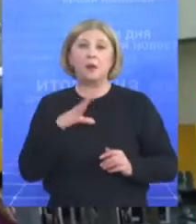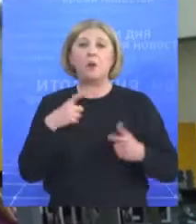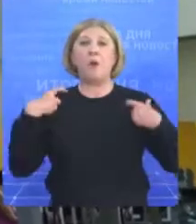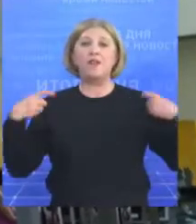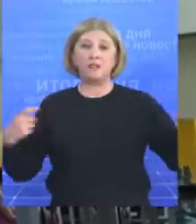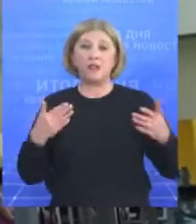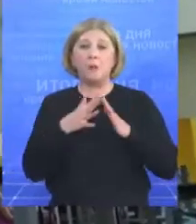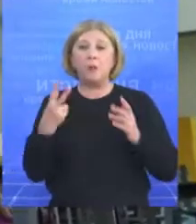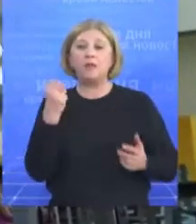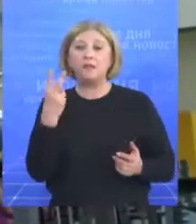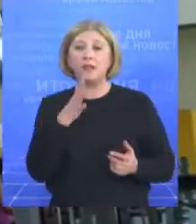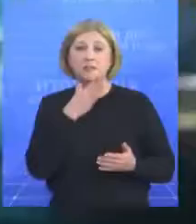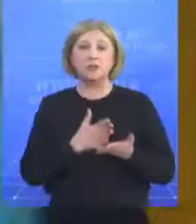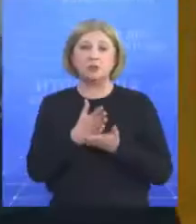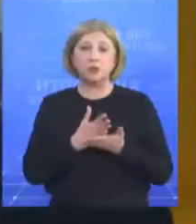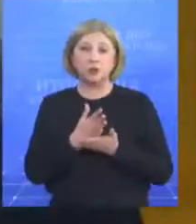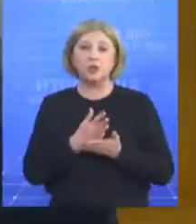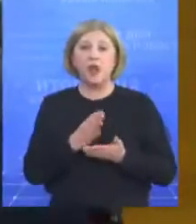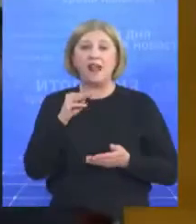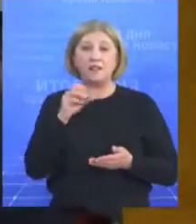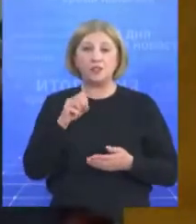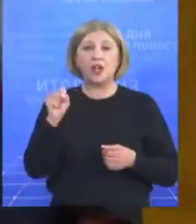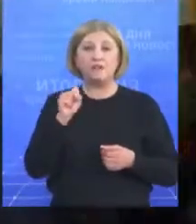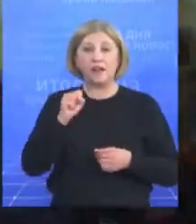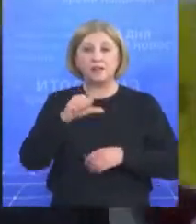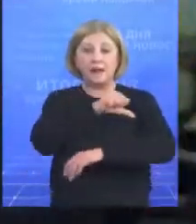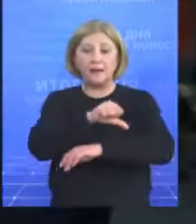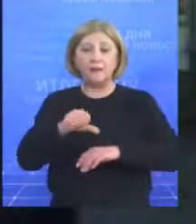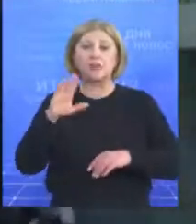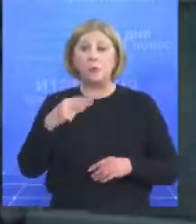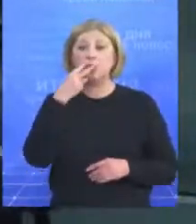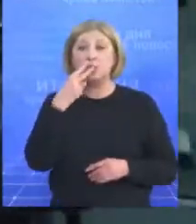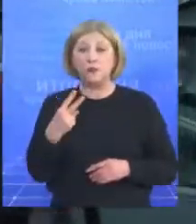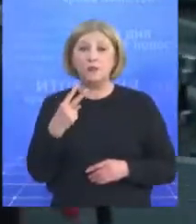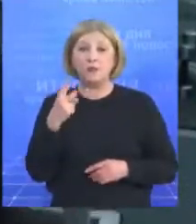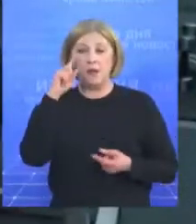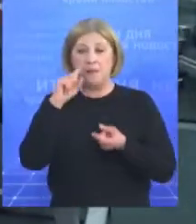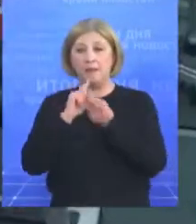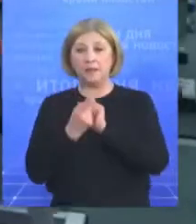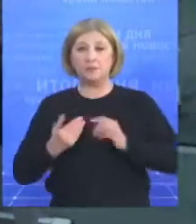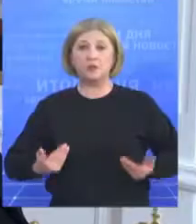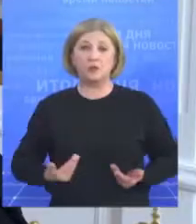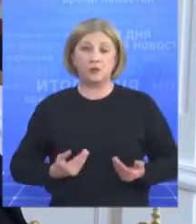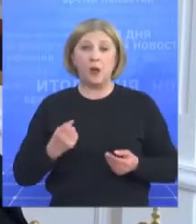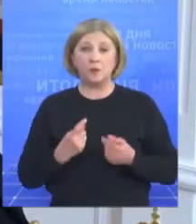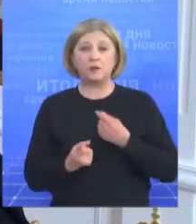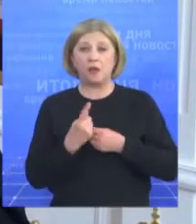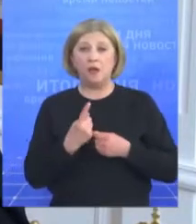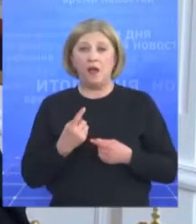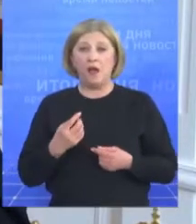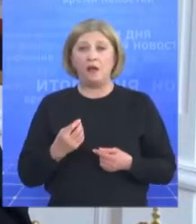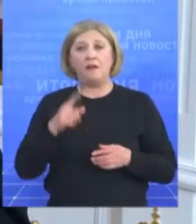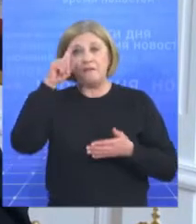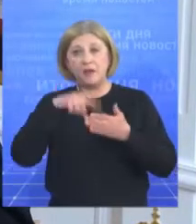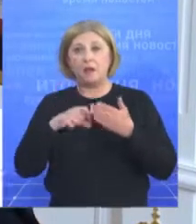был офицером. Более 12 лет он служил на таджико-афганской границе. Рассказывает, после увиденного переосмыслил жизнь. Просто родилась вера, родилась